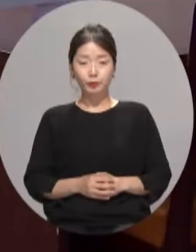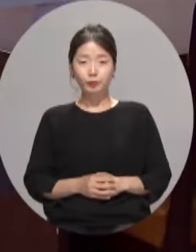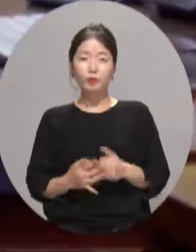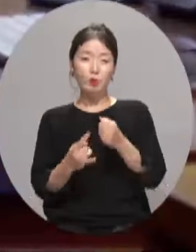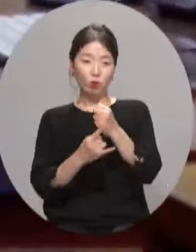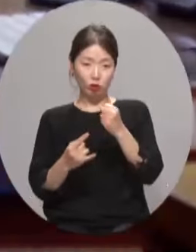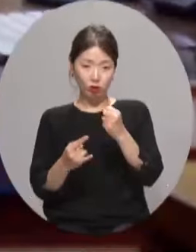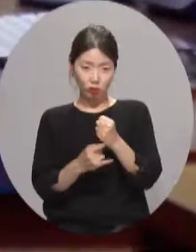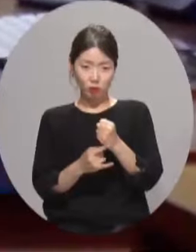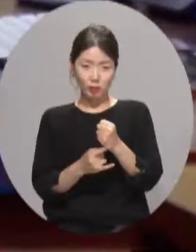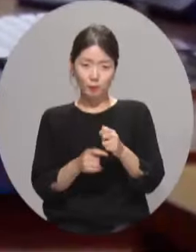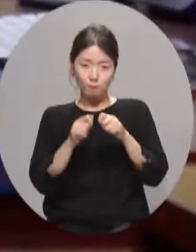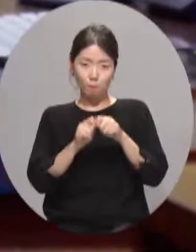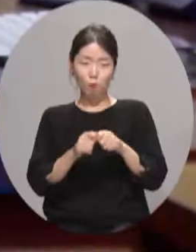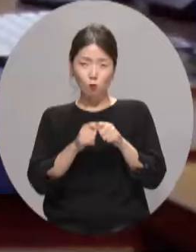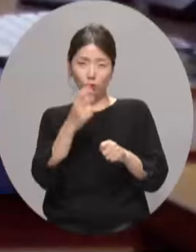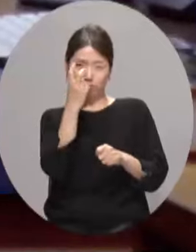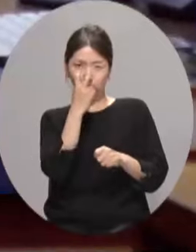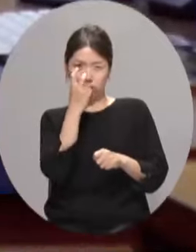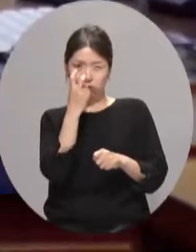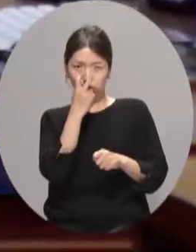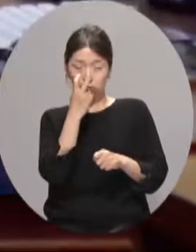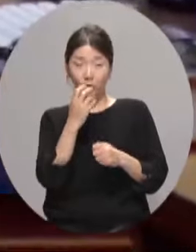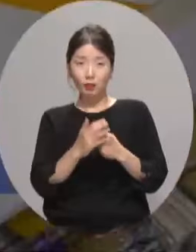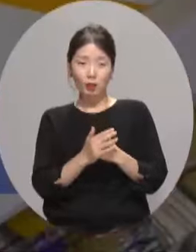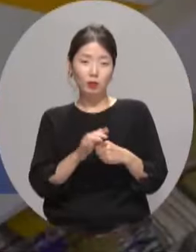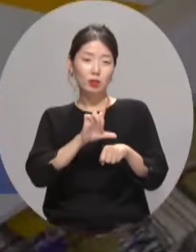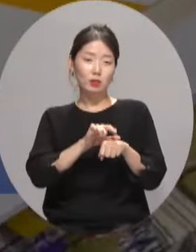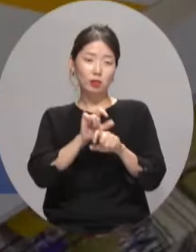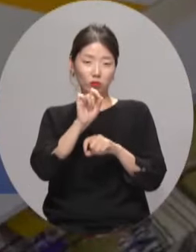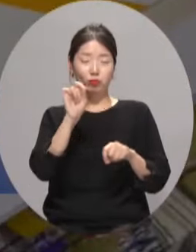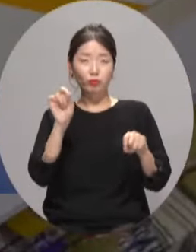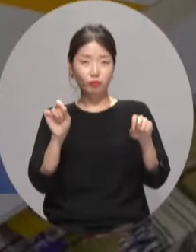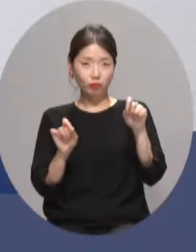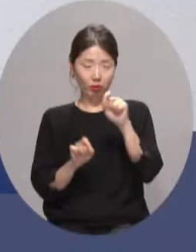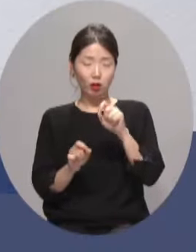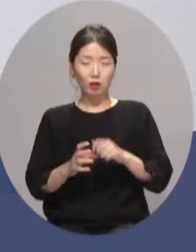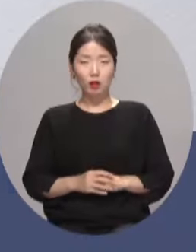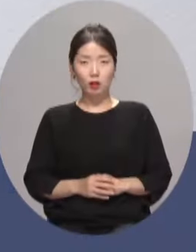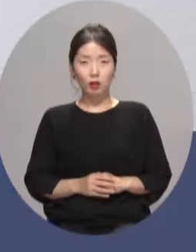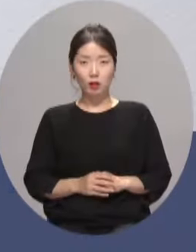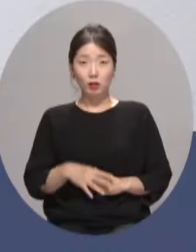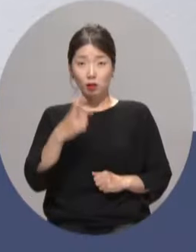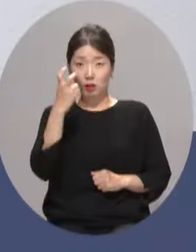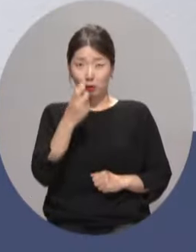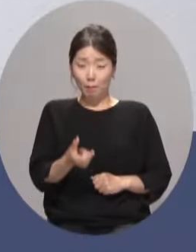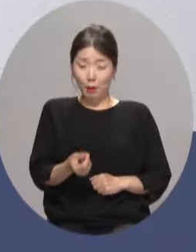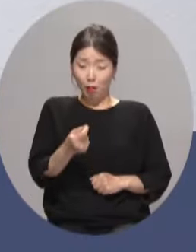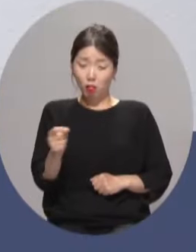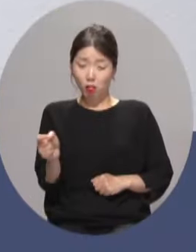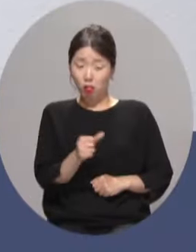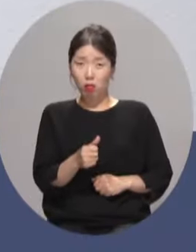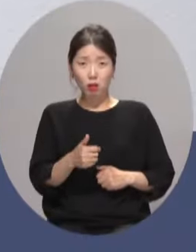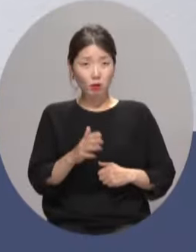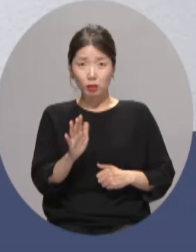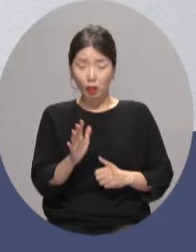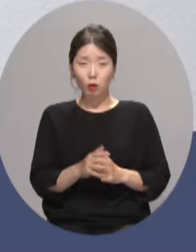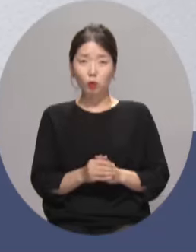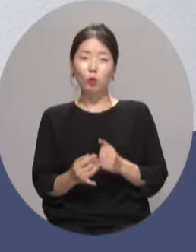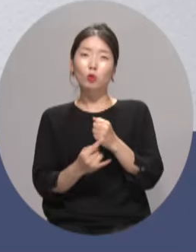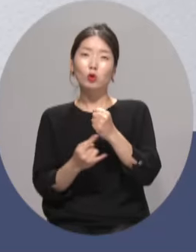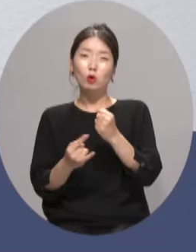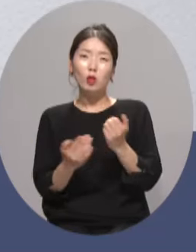위원님들이 꼼꼼하게 살펴보기 때문에 시간이 지원될 수밖에 없는 거죠 감사가 신속하게 진행되지 않는 반면